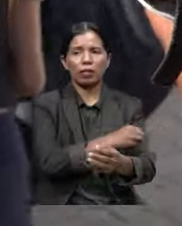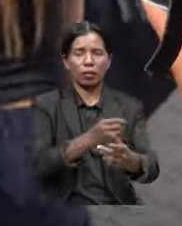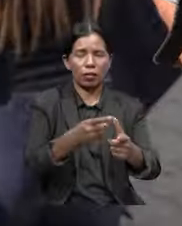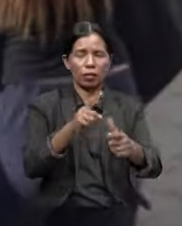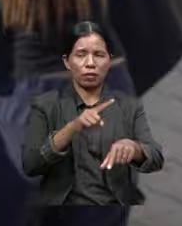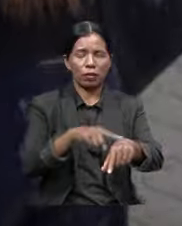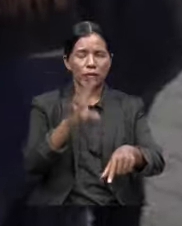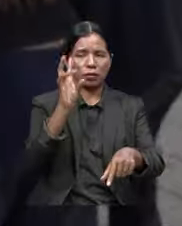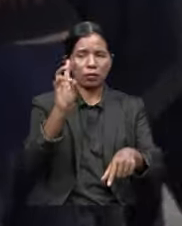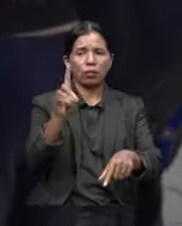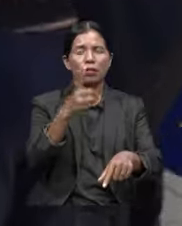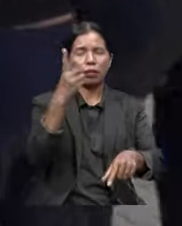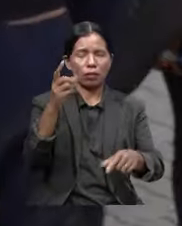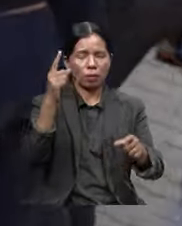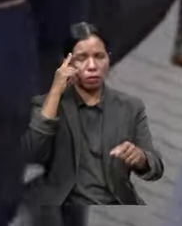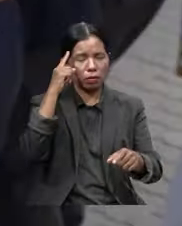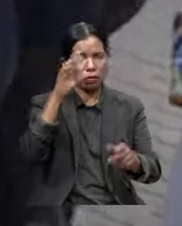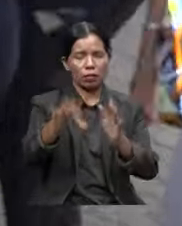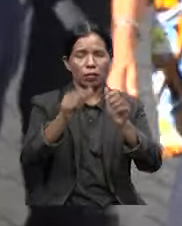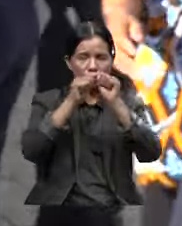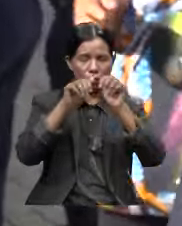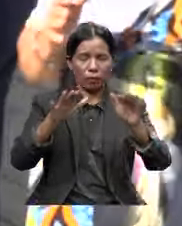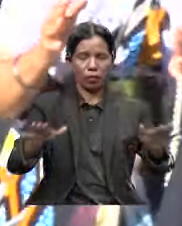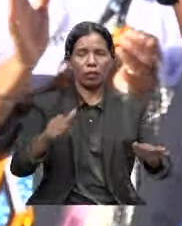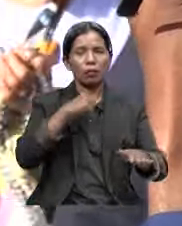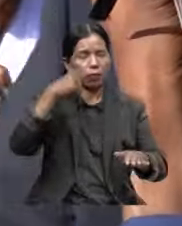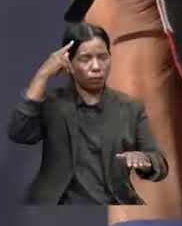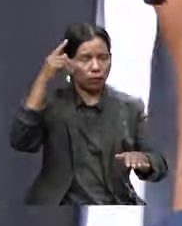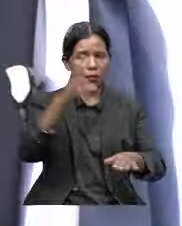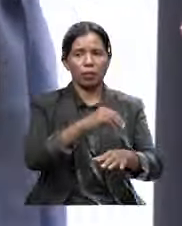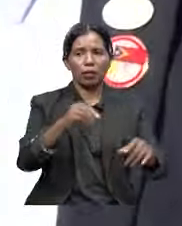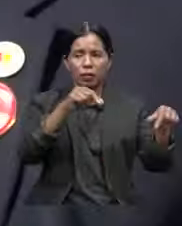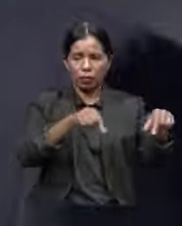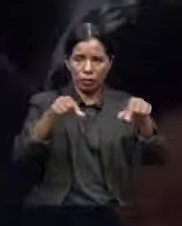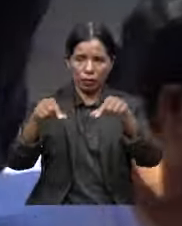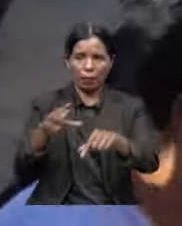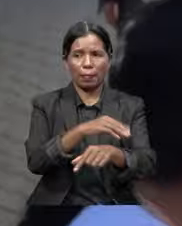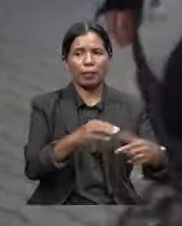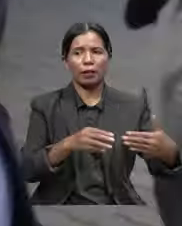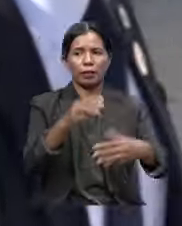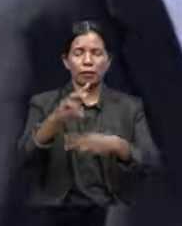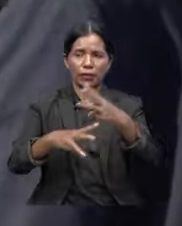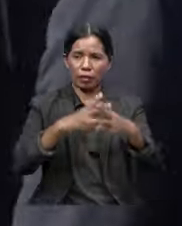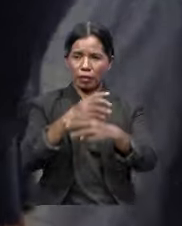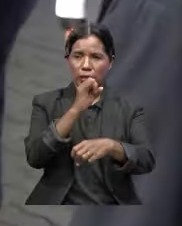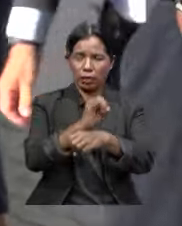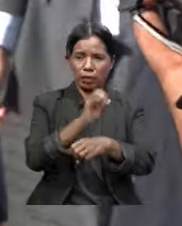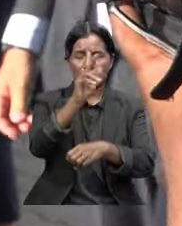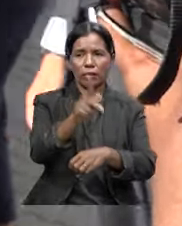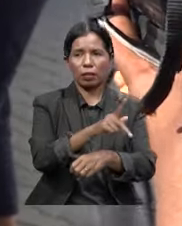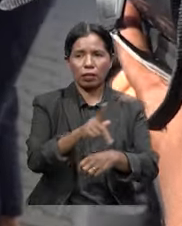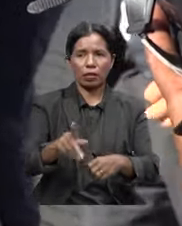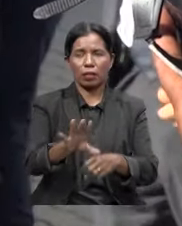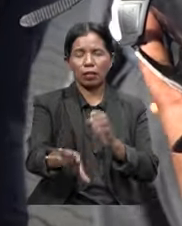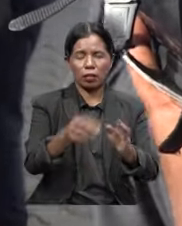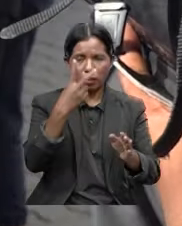tuku hitudader ho intensaun ho dihetan benson husi santo padre ba deficiente ne. Hafen líder mundial Igreja Católica ne sai husi portaun